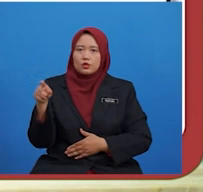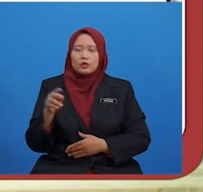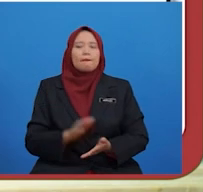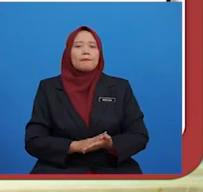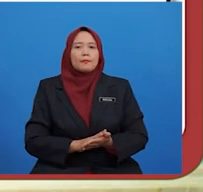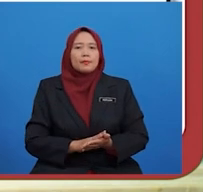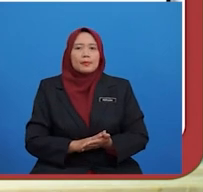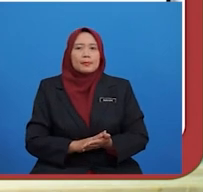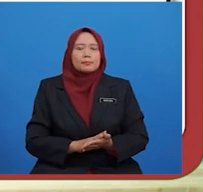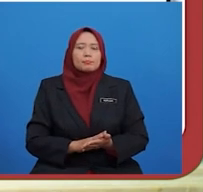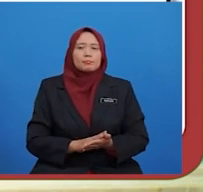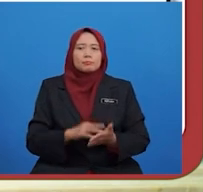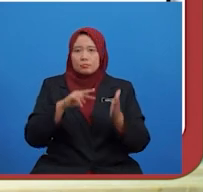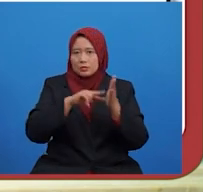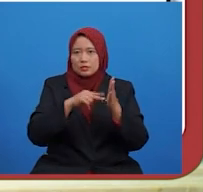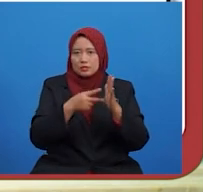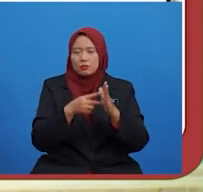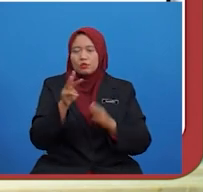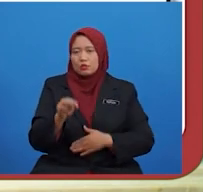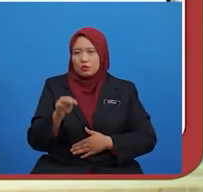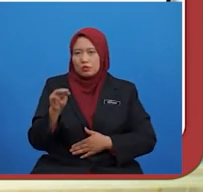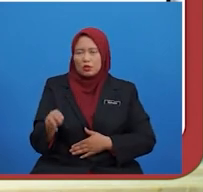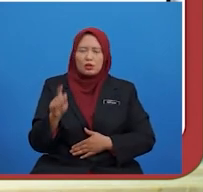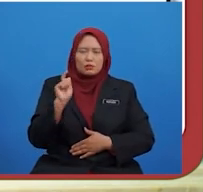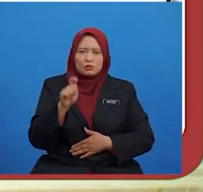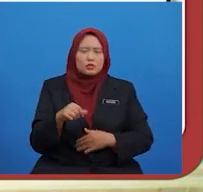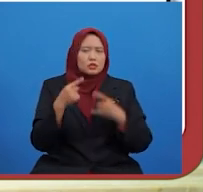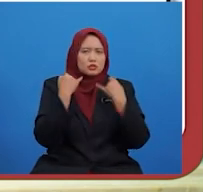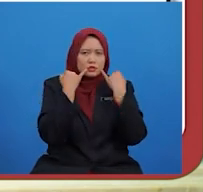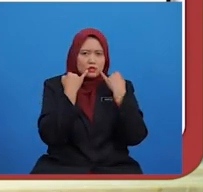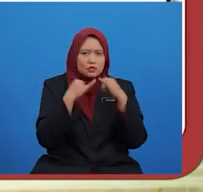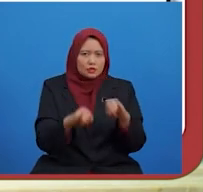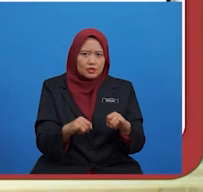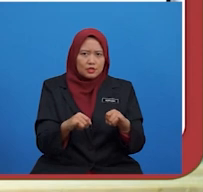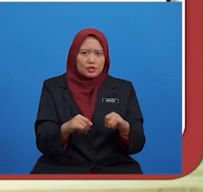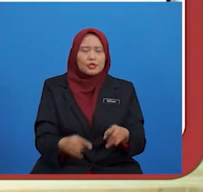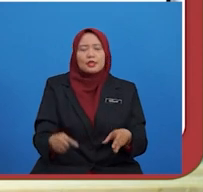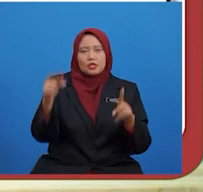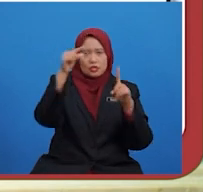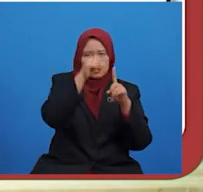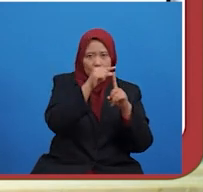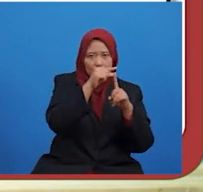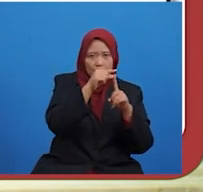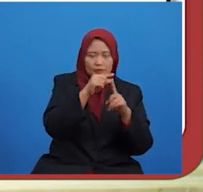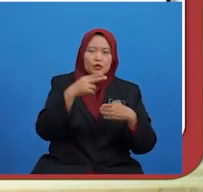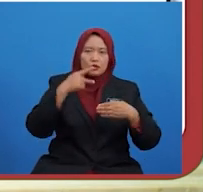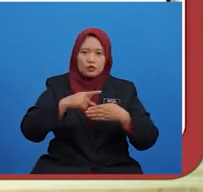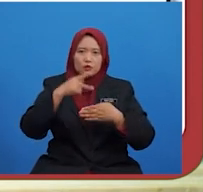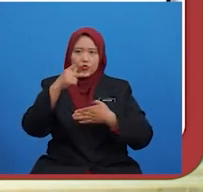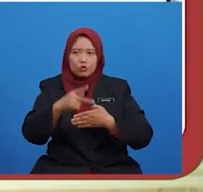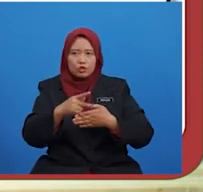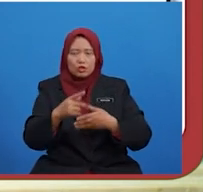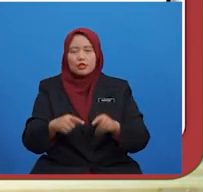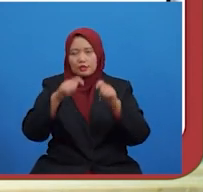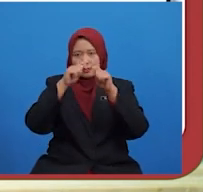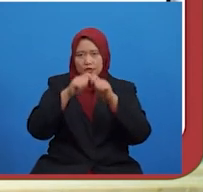Maksudnya, murid-murid dikehendaki mengisytiharkan pemboleh ubah grade terlebih dahulu. Kemudian,